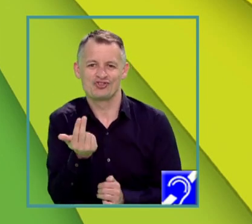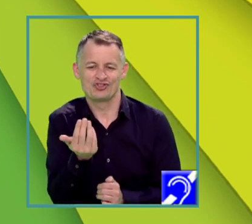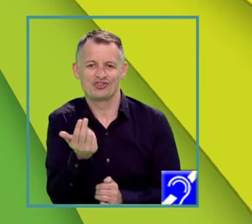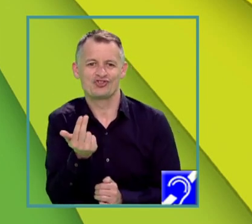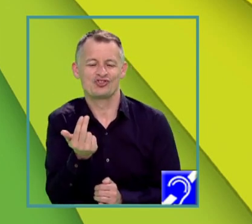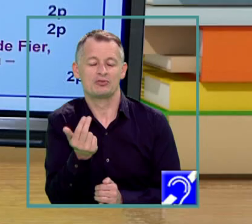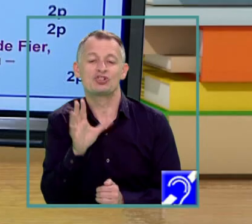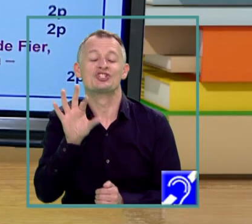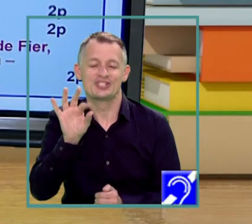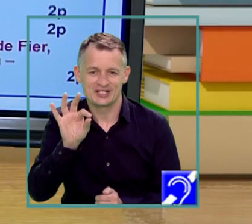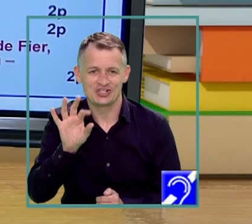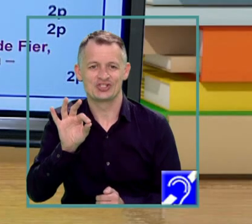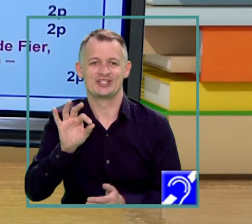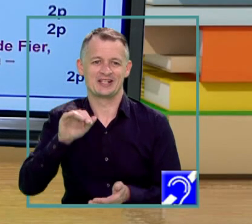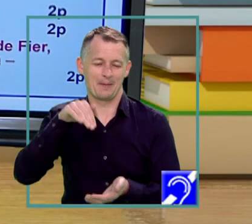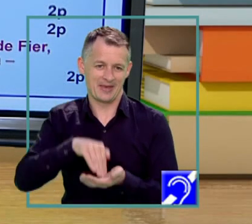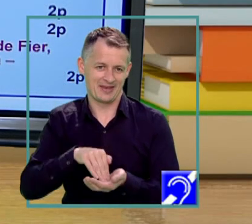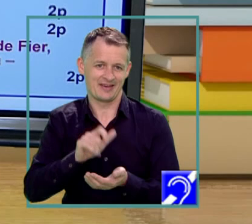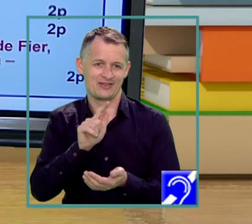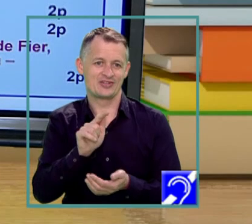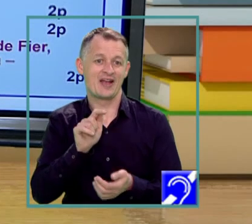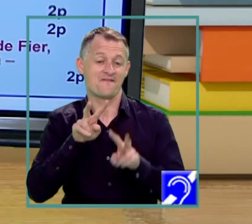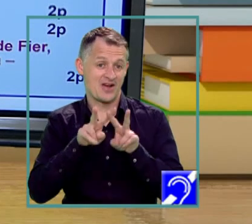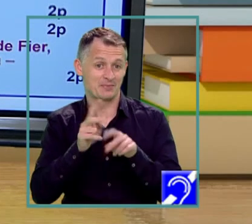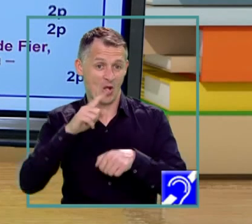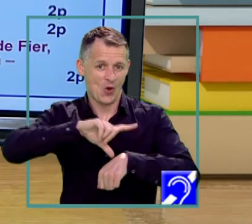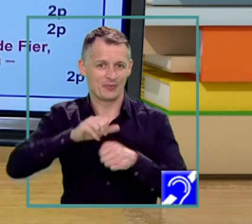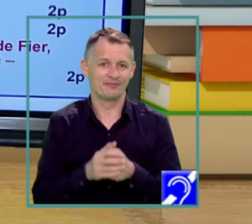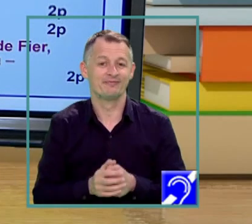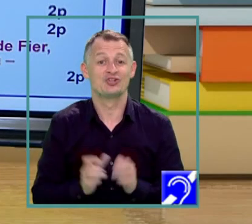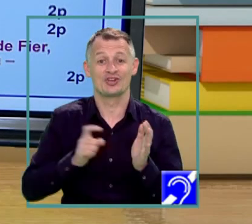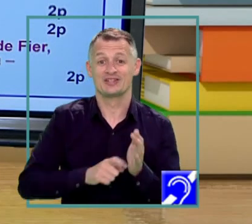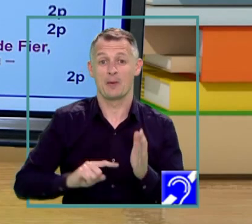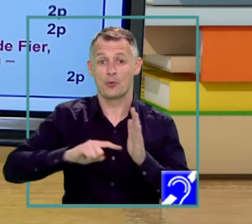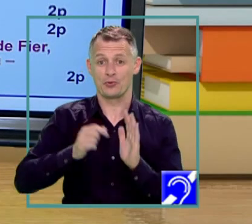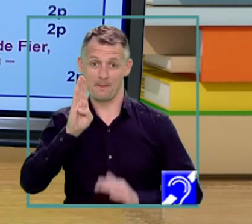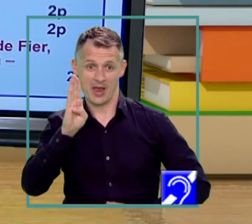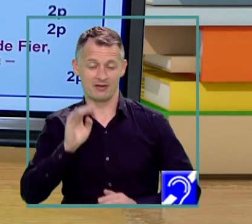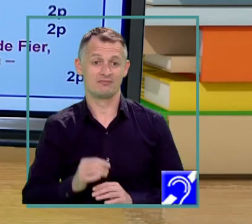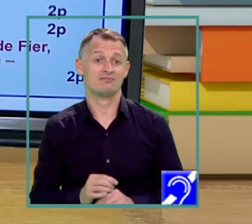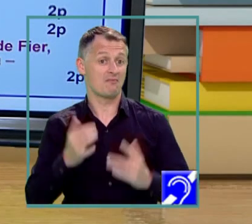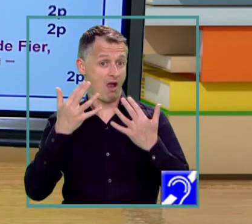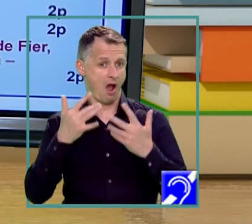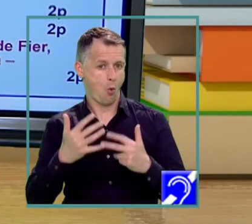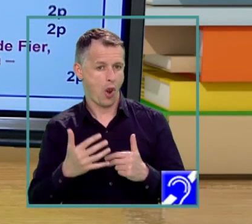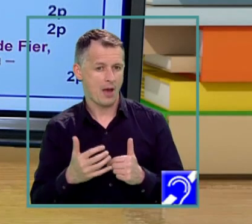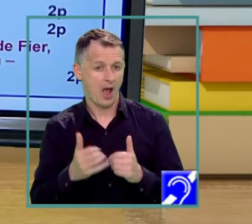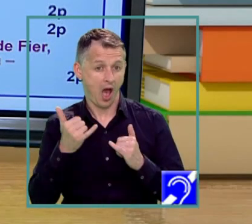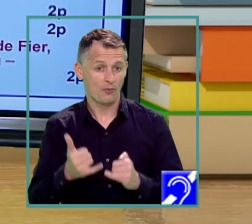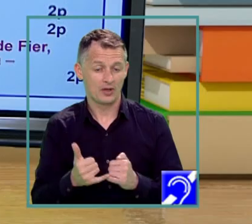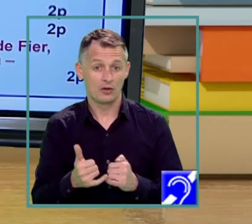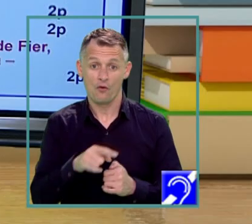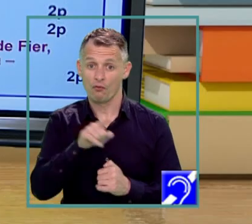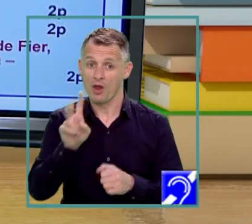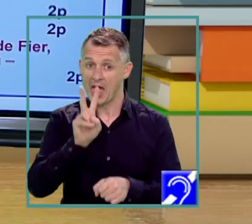GB pe oră pe baza aceluiași grafic cerință a punctului b să calculăm atenție vă rog să vă luați cu